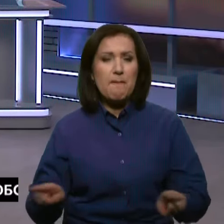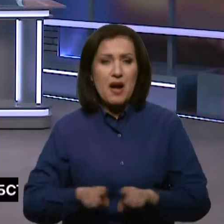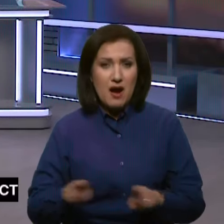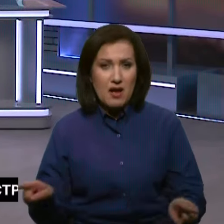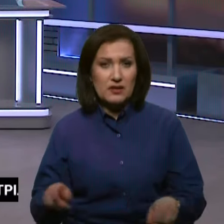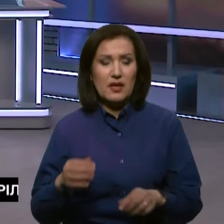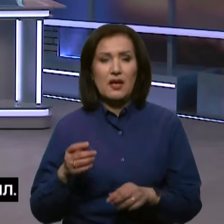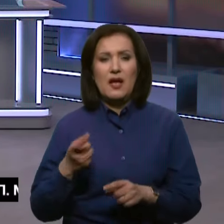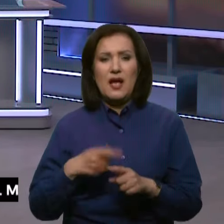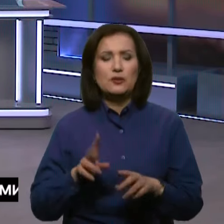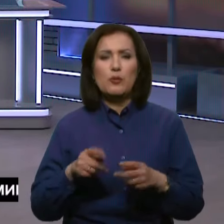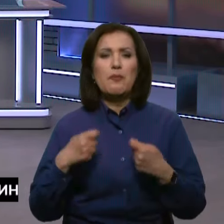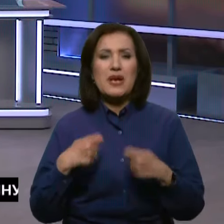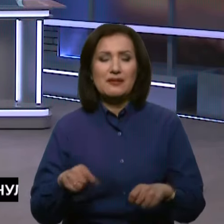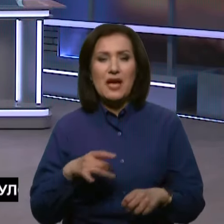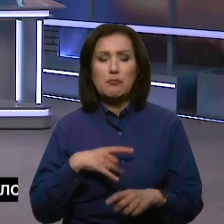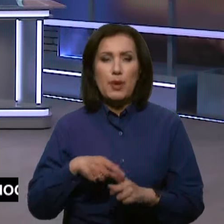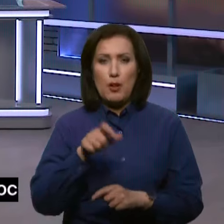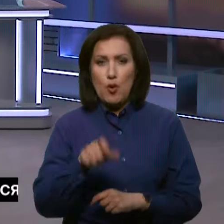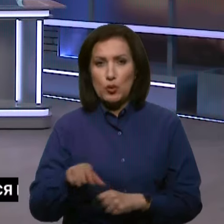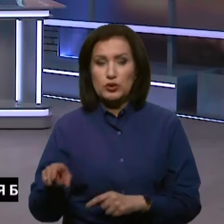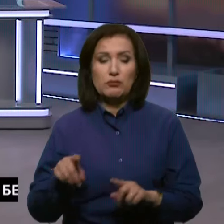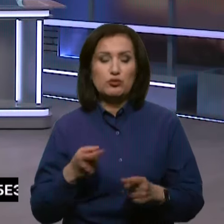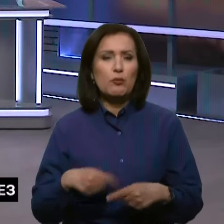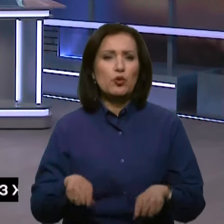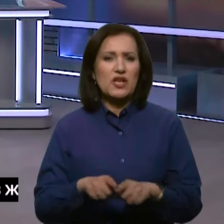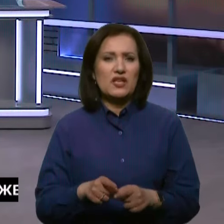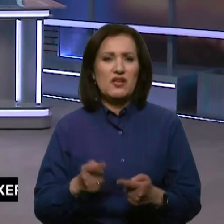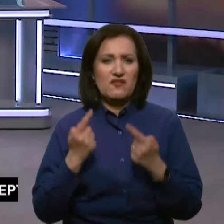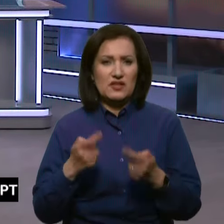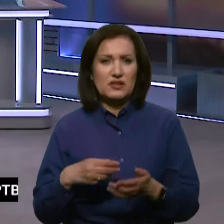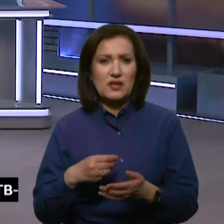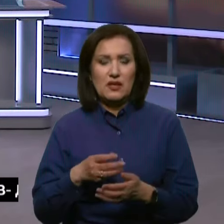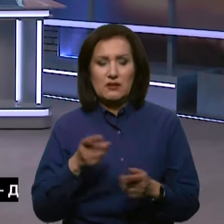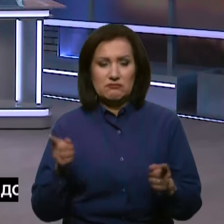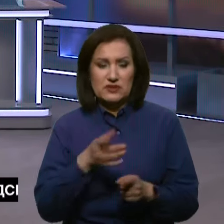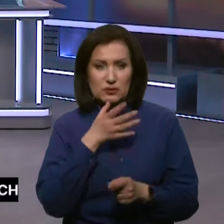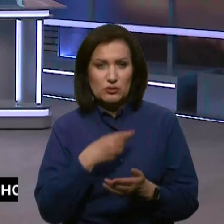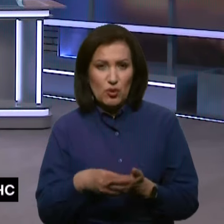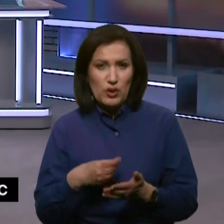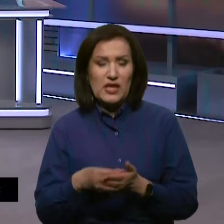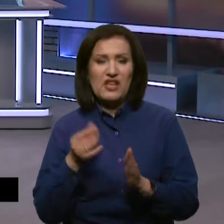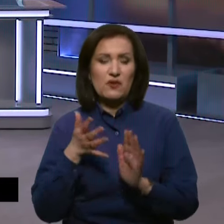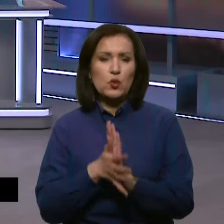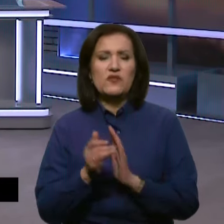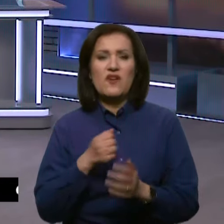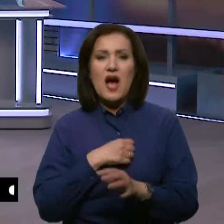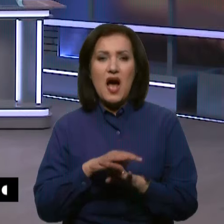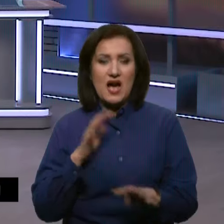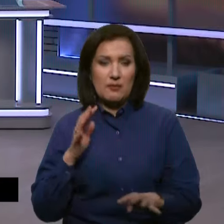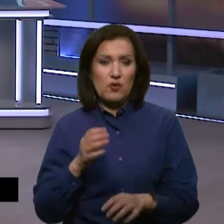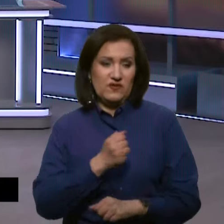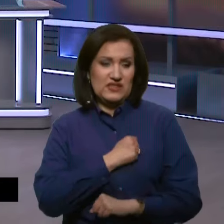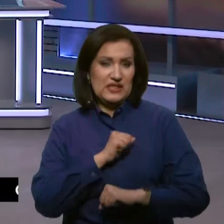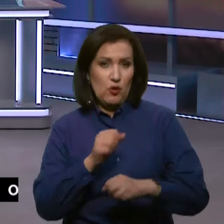прапаганда дзеля таго, каб прадаць беларусам, чаму такія велізарныя сродкі ідуць у армію, у сілавы